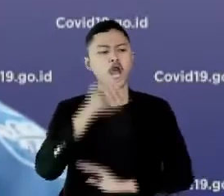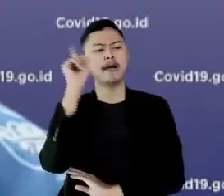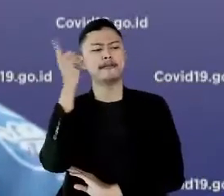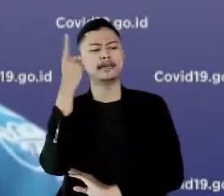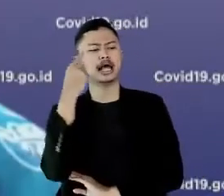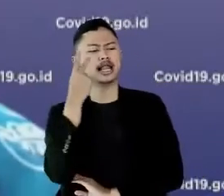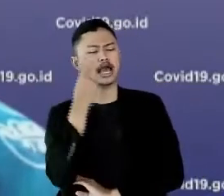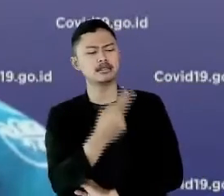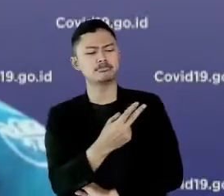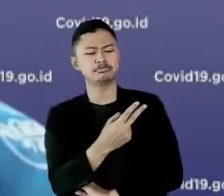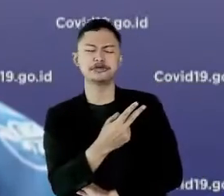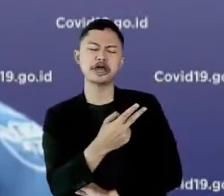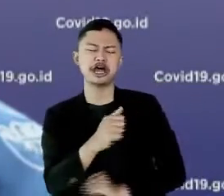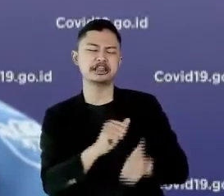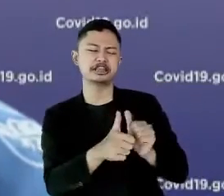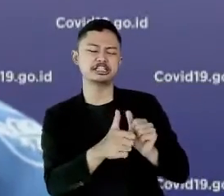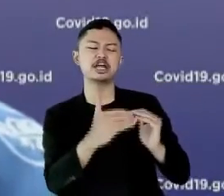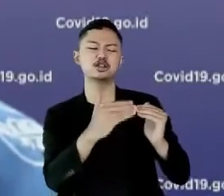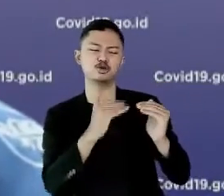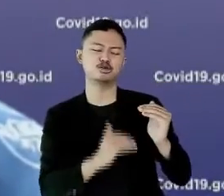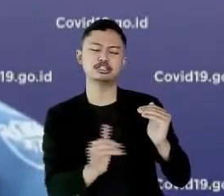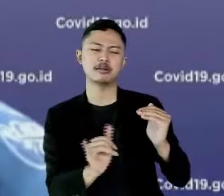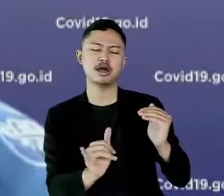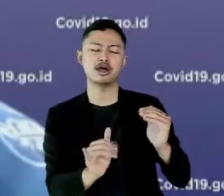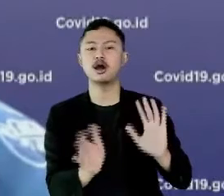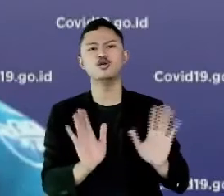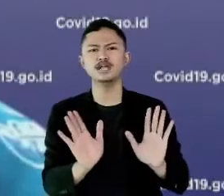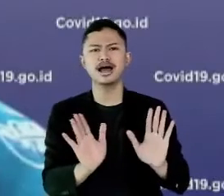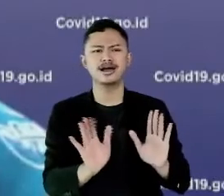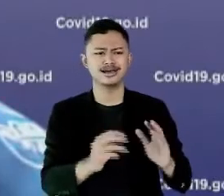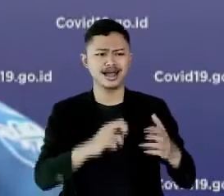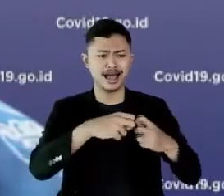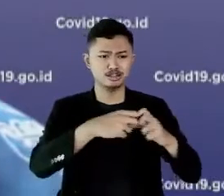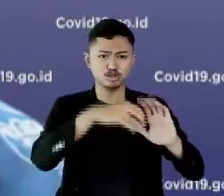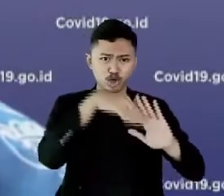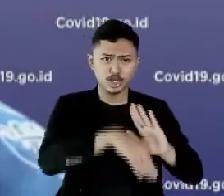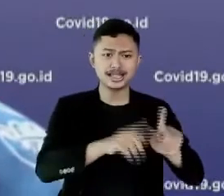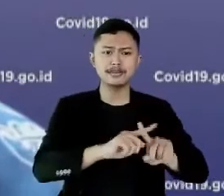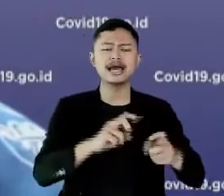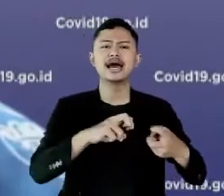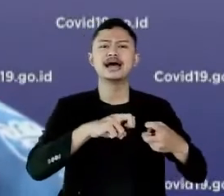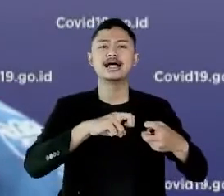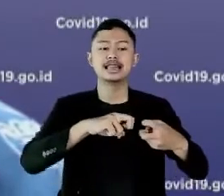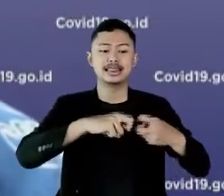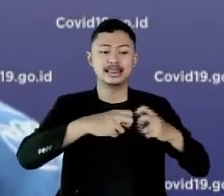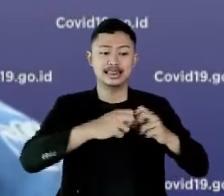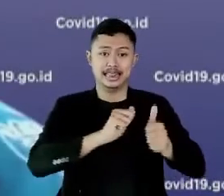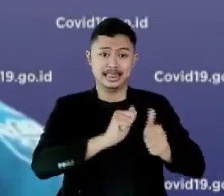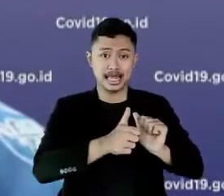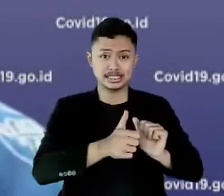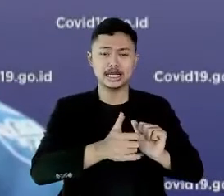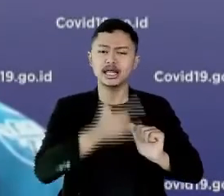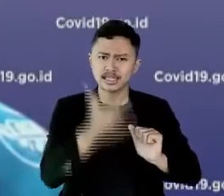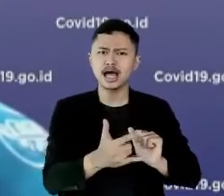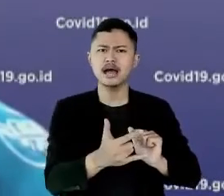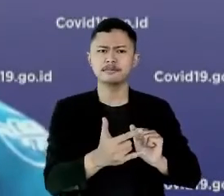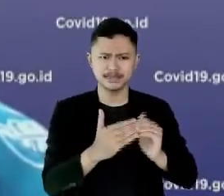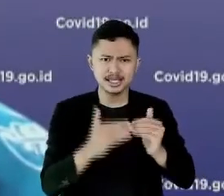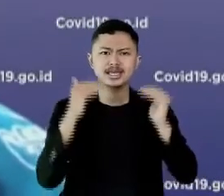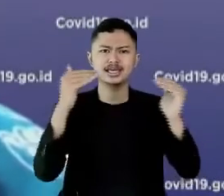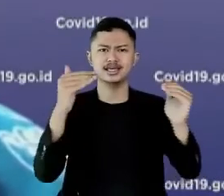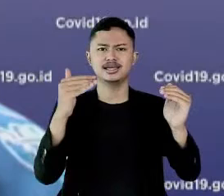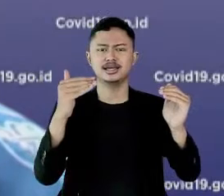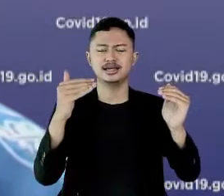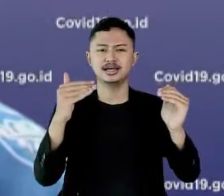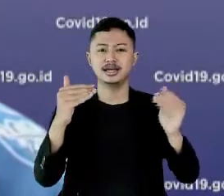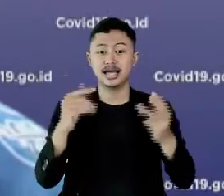tinggi. Kemudian tracingnya juga harus tetap tinggi. Nah, dari masyarakat sendiri